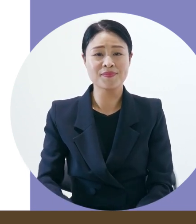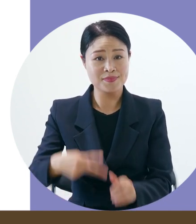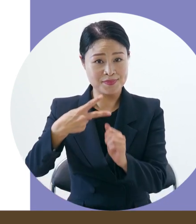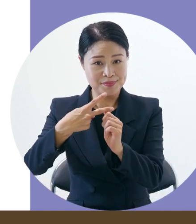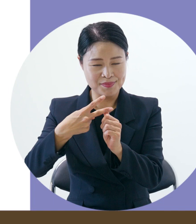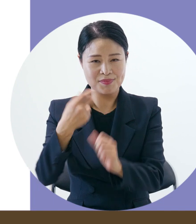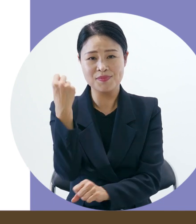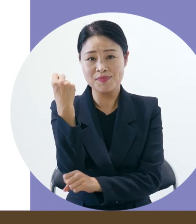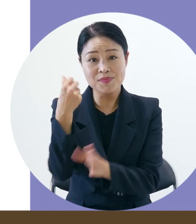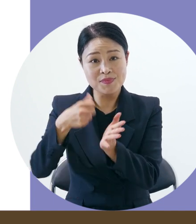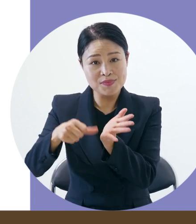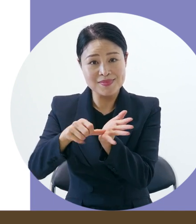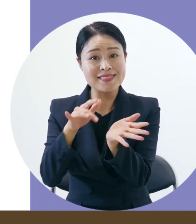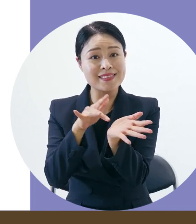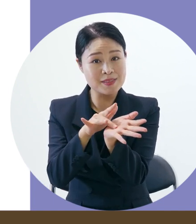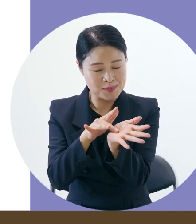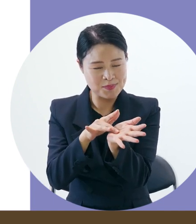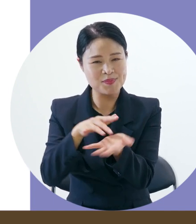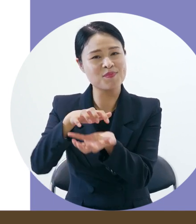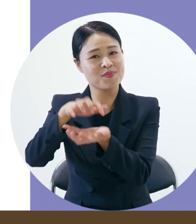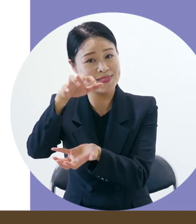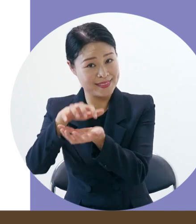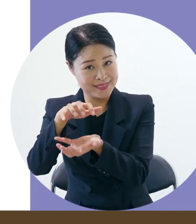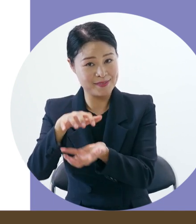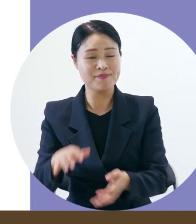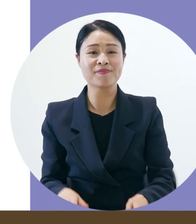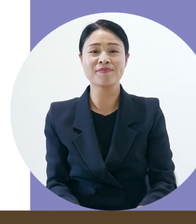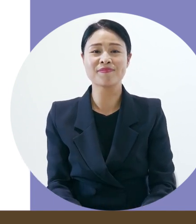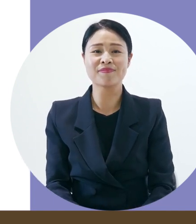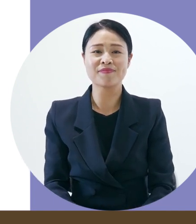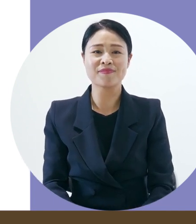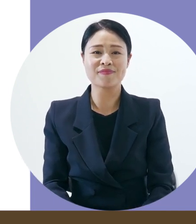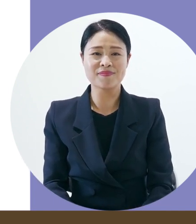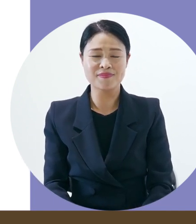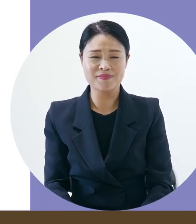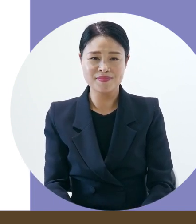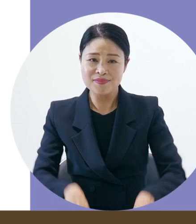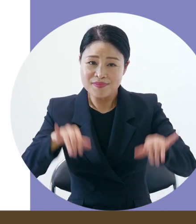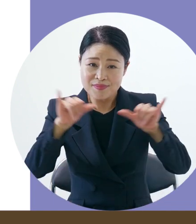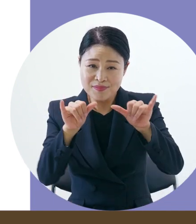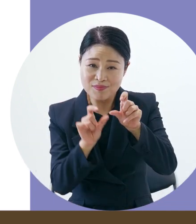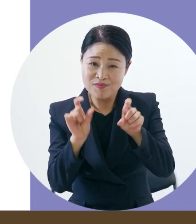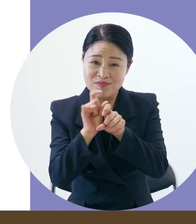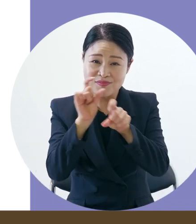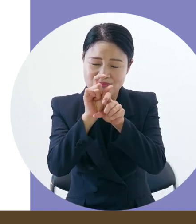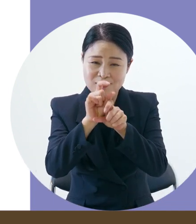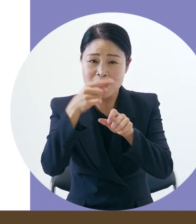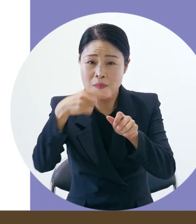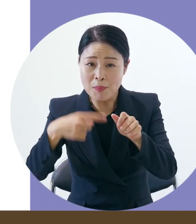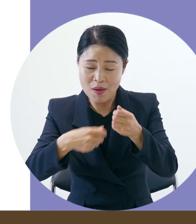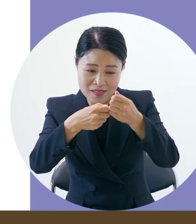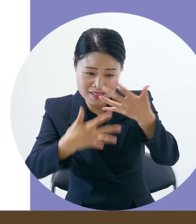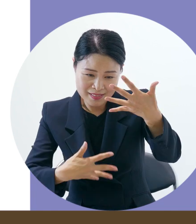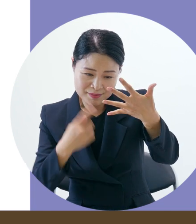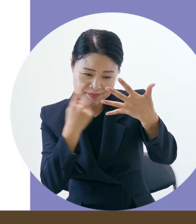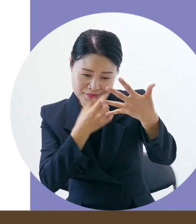두 번째, 원료 약품 및 분량, 첨가제 등을 확인할 수 있습니다.